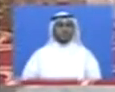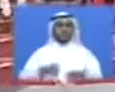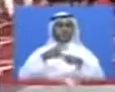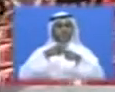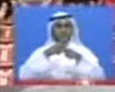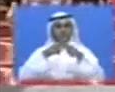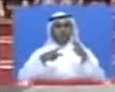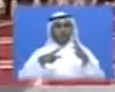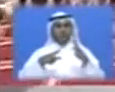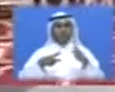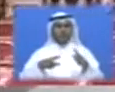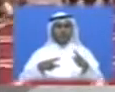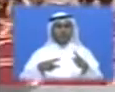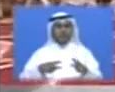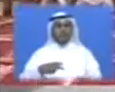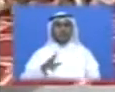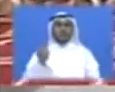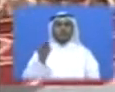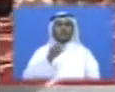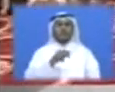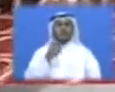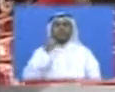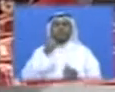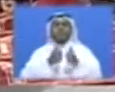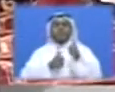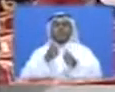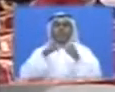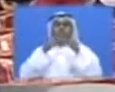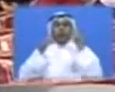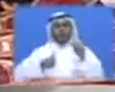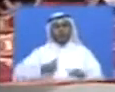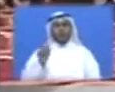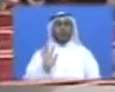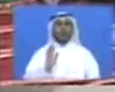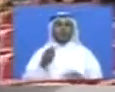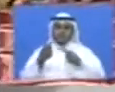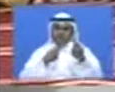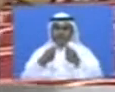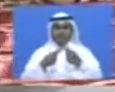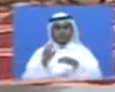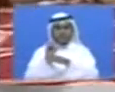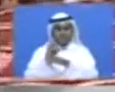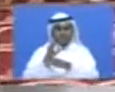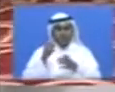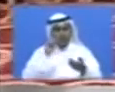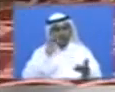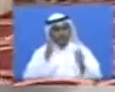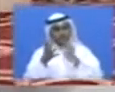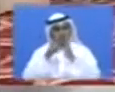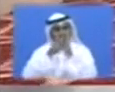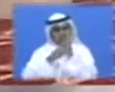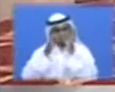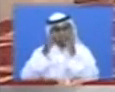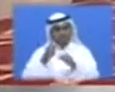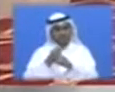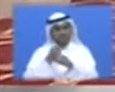في مجال رعاية الأحداث هي تجربة رائدة في الخليج من خلال تعاملها مع فئة الأحداث بتطبيق